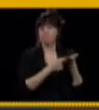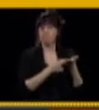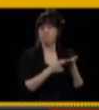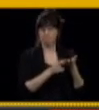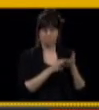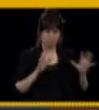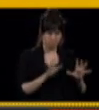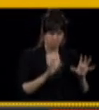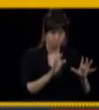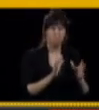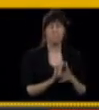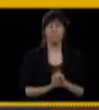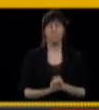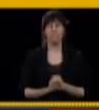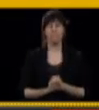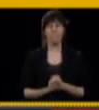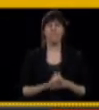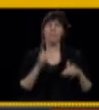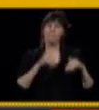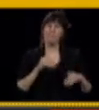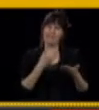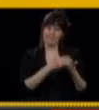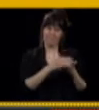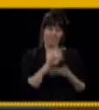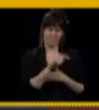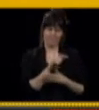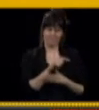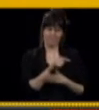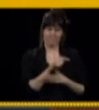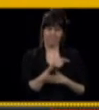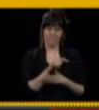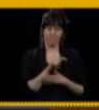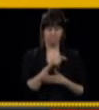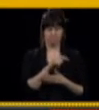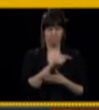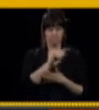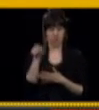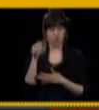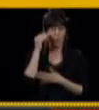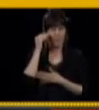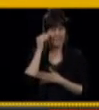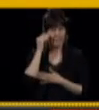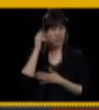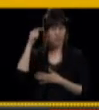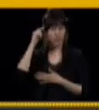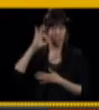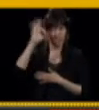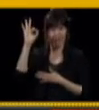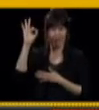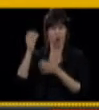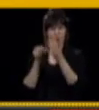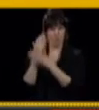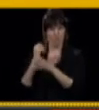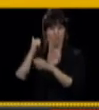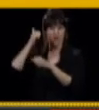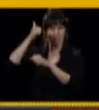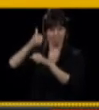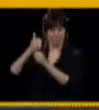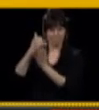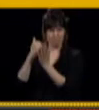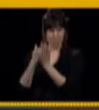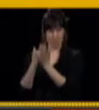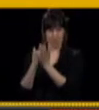place parlant du ministre des finances vous avez vu que des mesures qui ont été annoncées par le gouvernement fédéral il ya quelques minutes